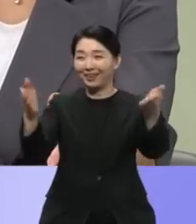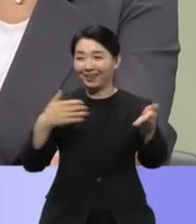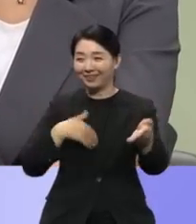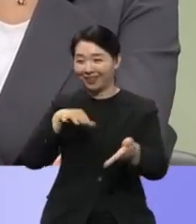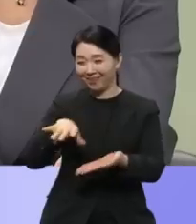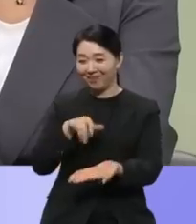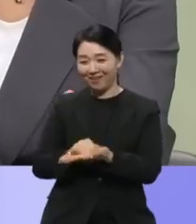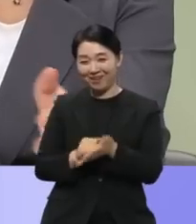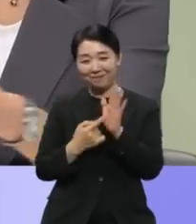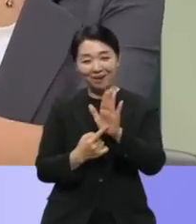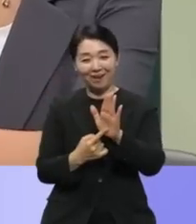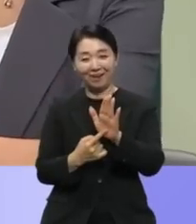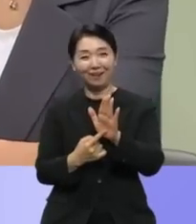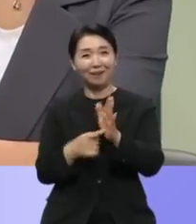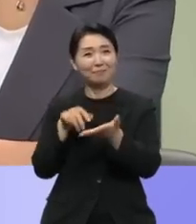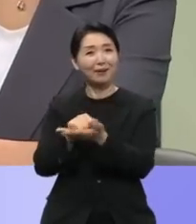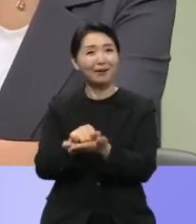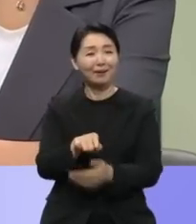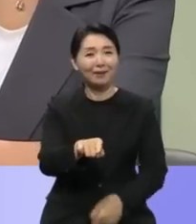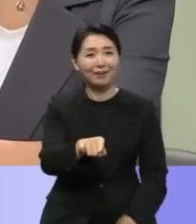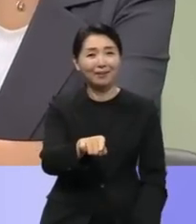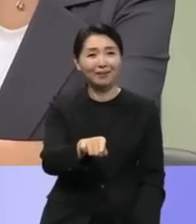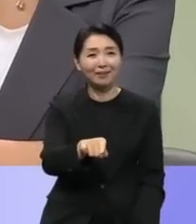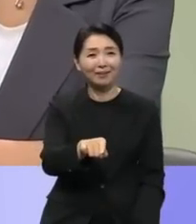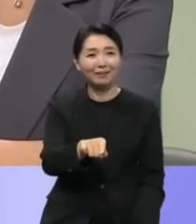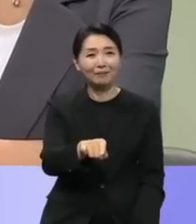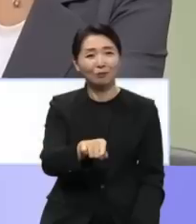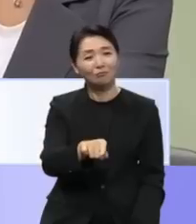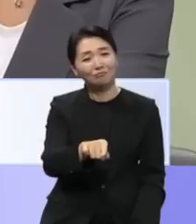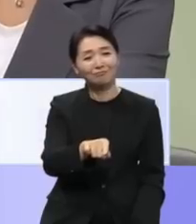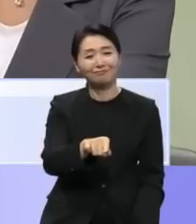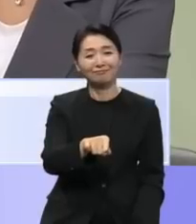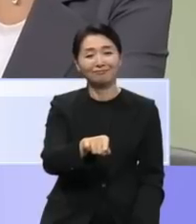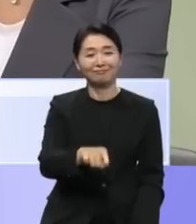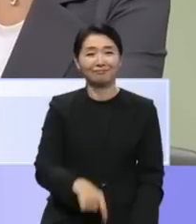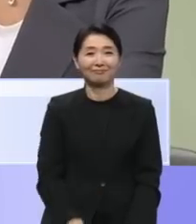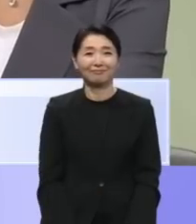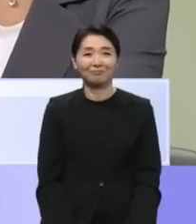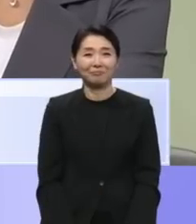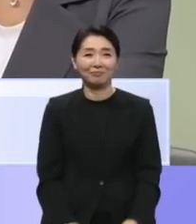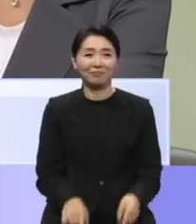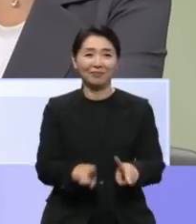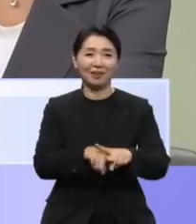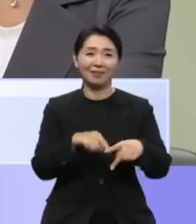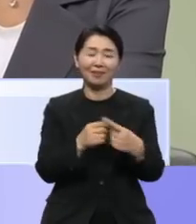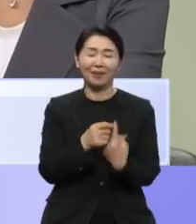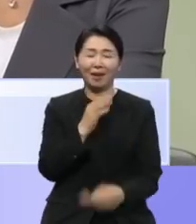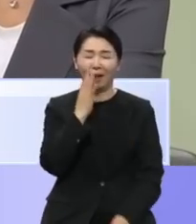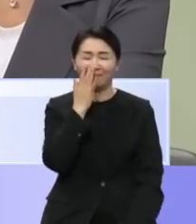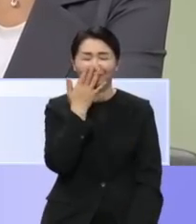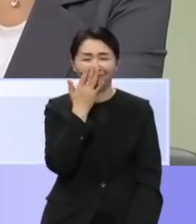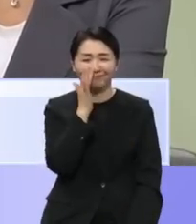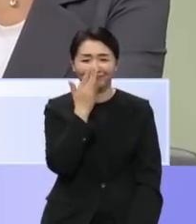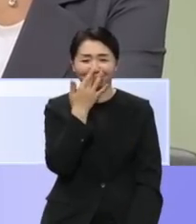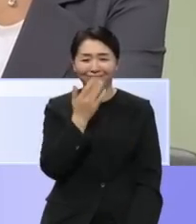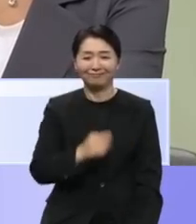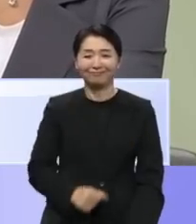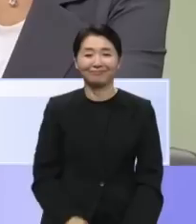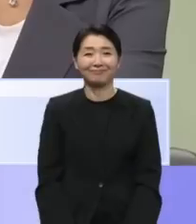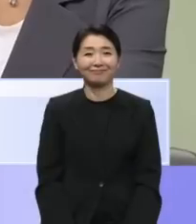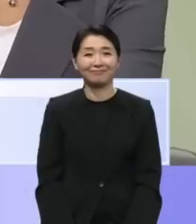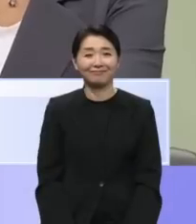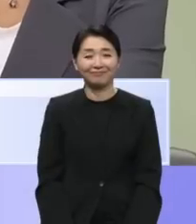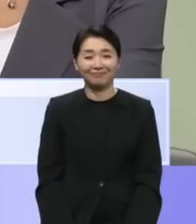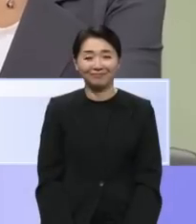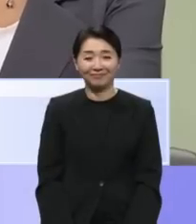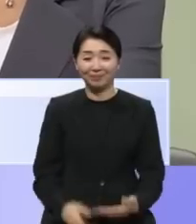공간이다라고 표시하는 이런 상황은 우리가 예수께 납득할 수 없는 그런 상황이죠 일단 지금